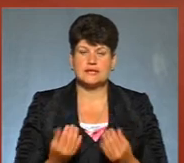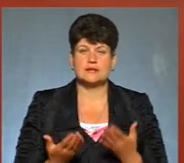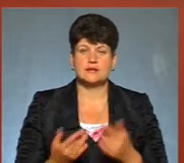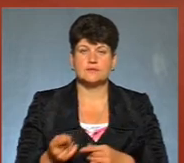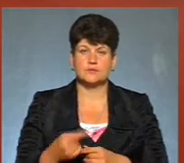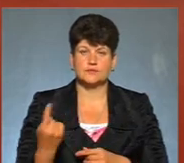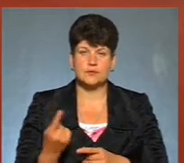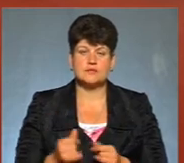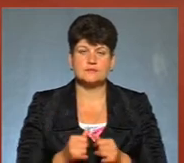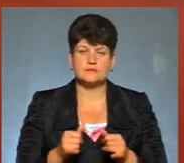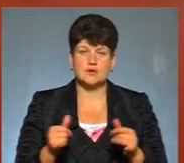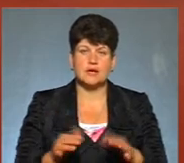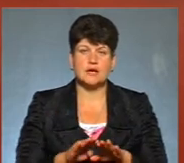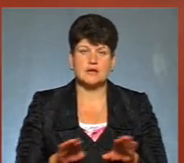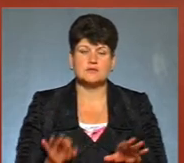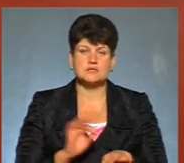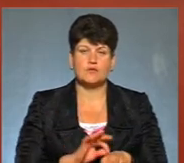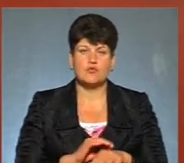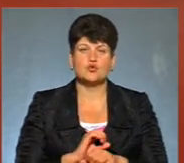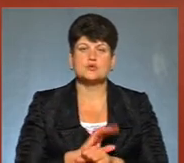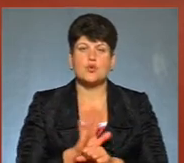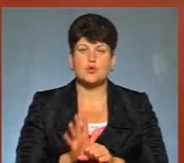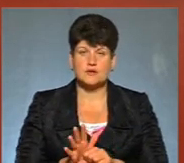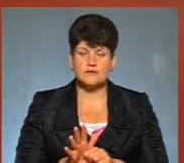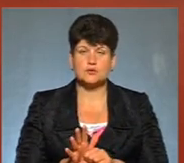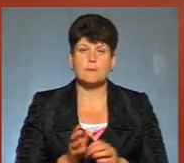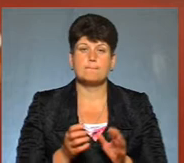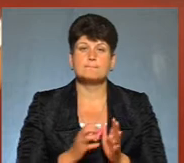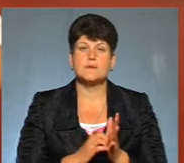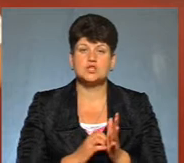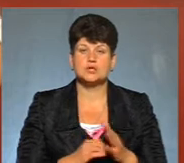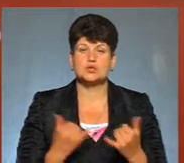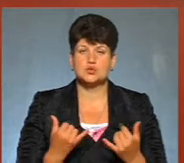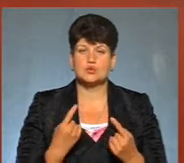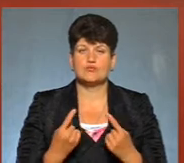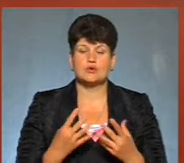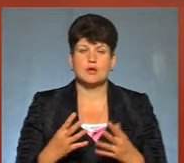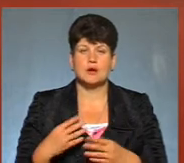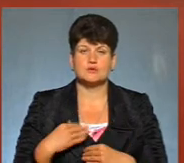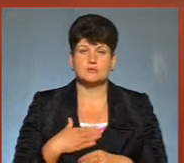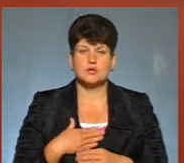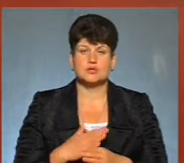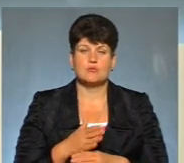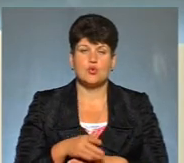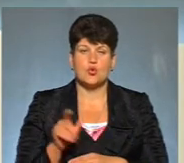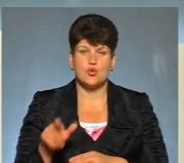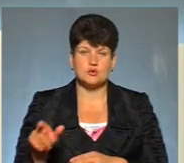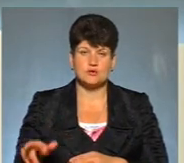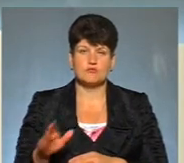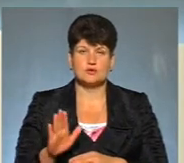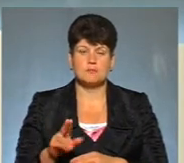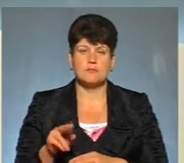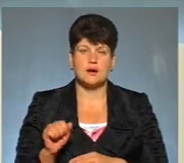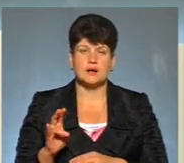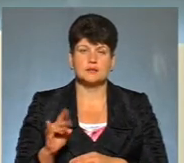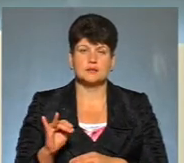Тернопільщині зріс рівень захворюваності на коронавірус. Власне, про причини сьогодні говоримо разом із нашим гостем. Це Володимир Паничев, епідеміолог